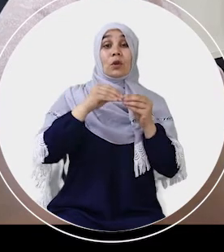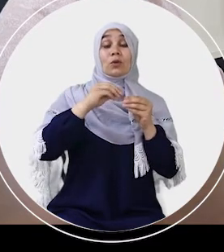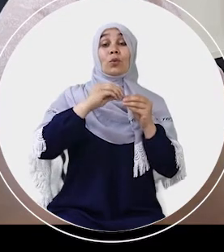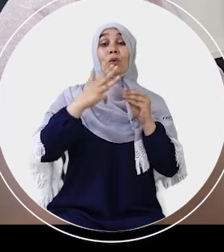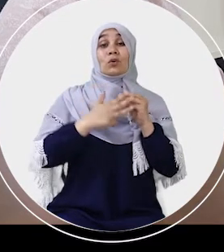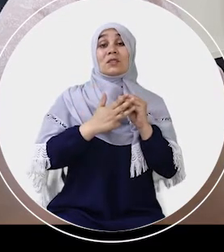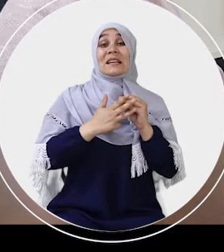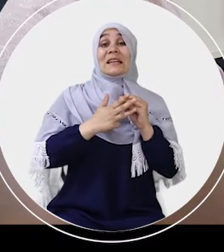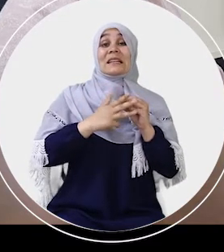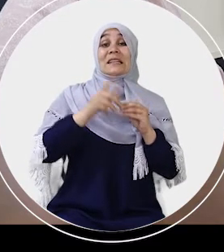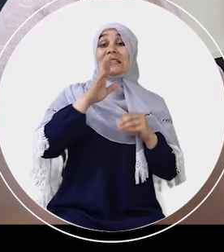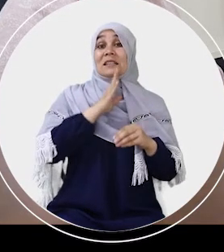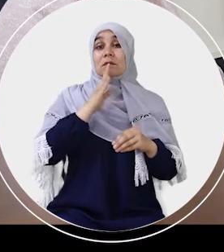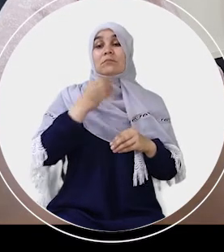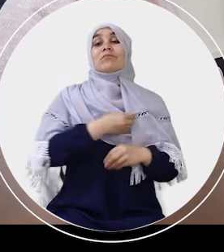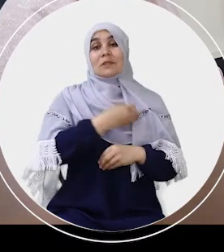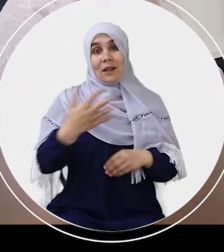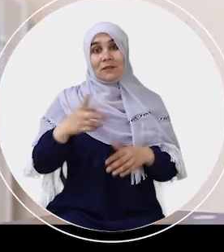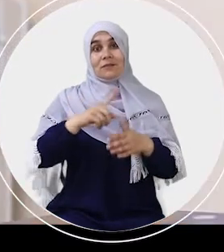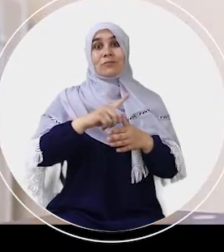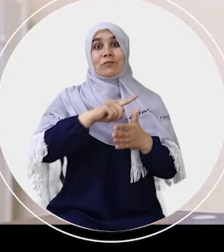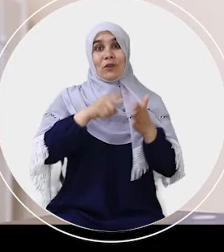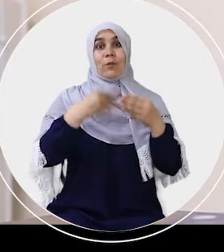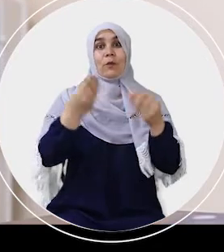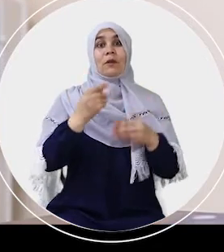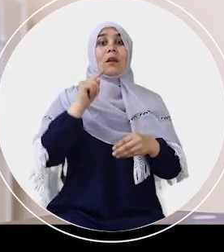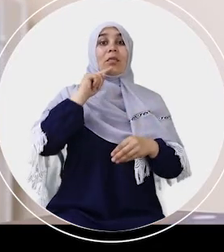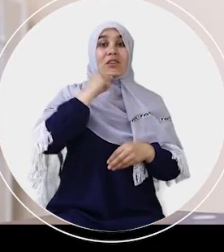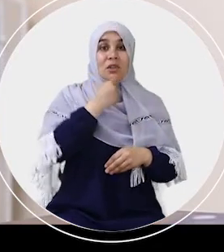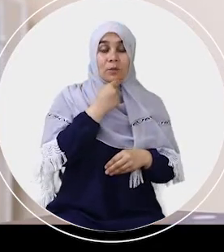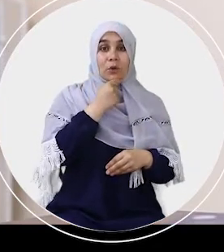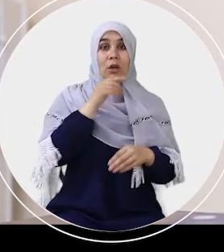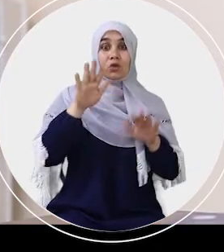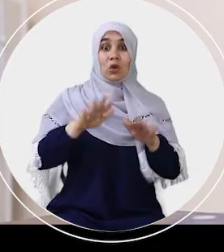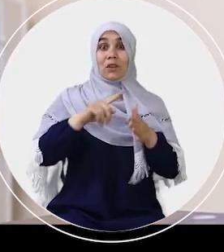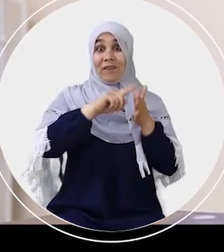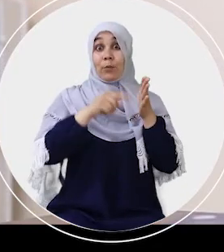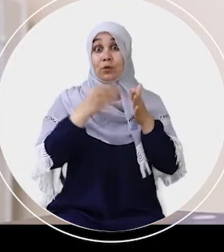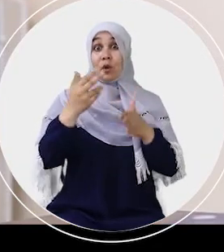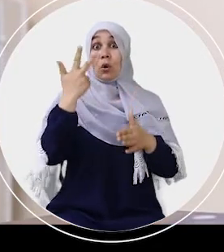52.9% ayollar sahiy deb javob bergan. Tejamkor degan joyiga